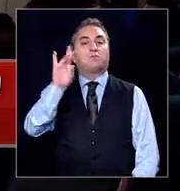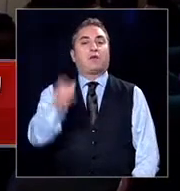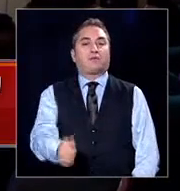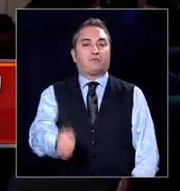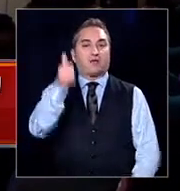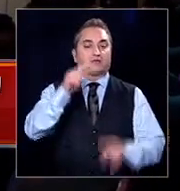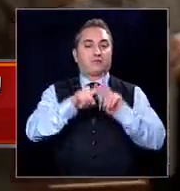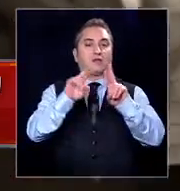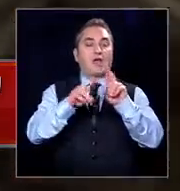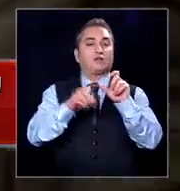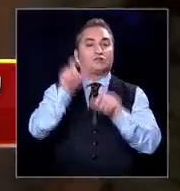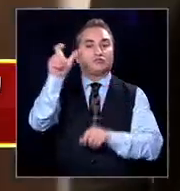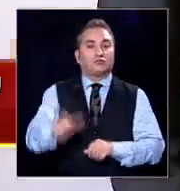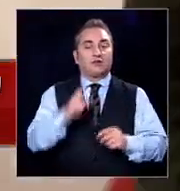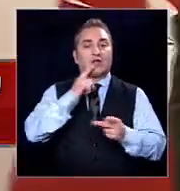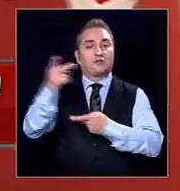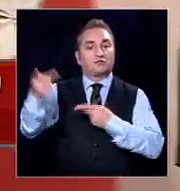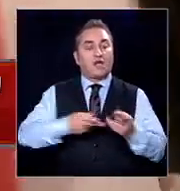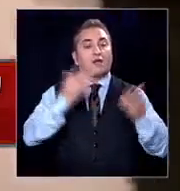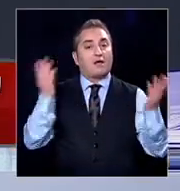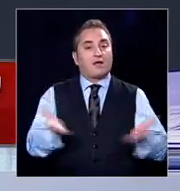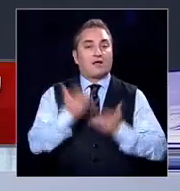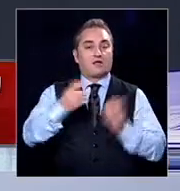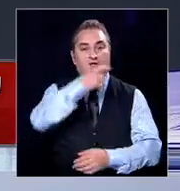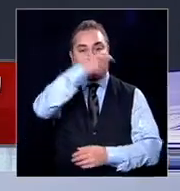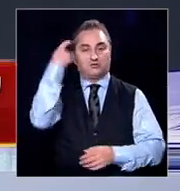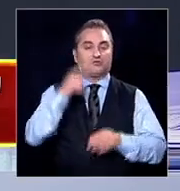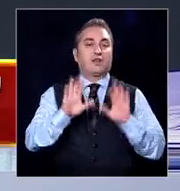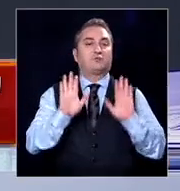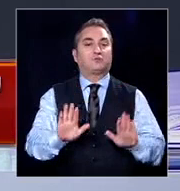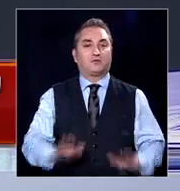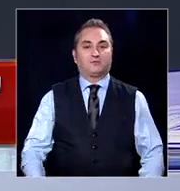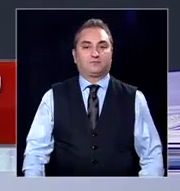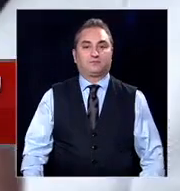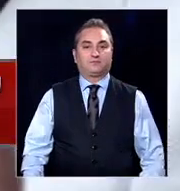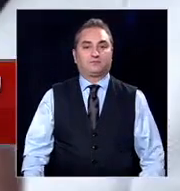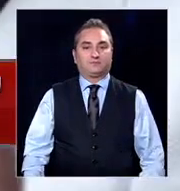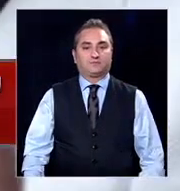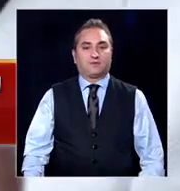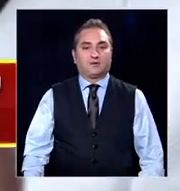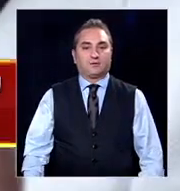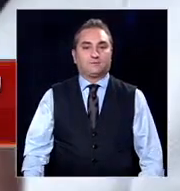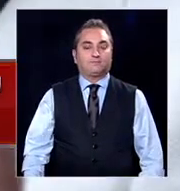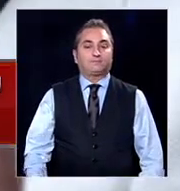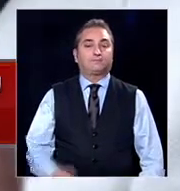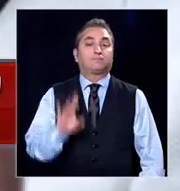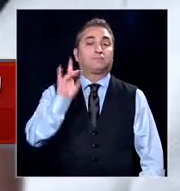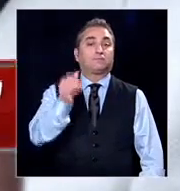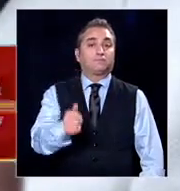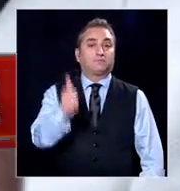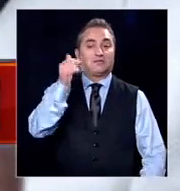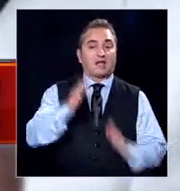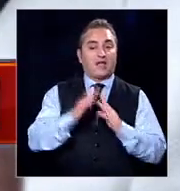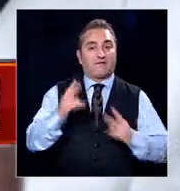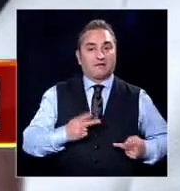Meral Akşener'e çağrısı da hala sıcaklığını koruyor. Dön evine bitsin bu çile. Sayın Bahçeli'nin evine dön